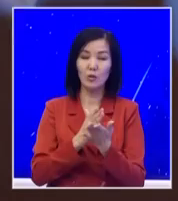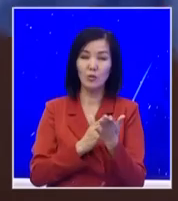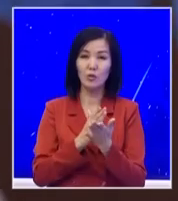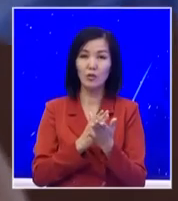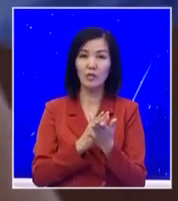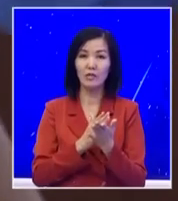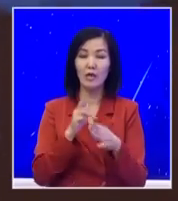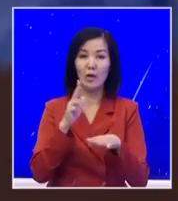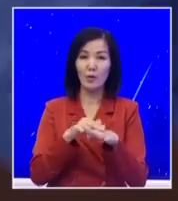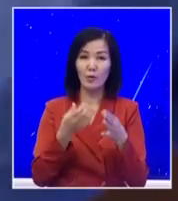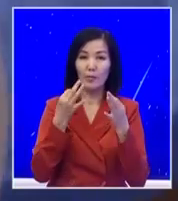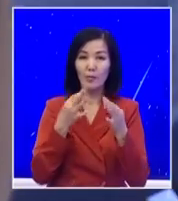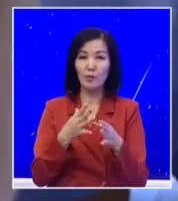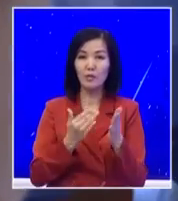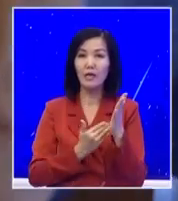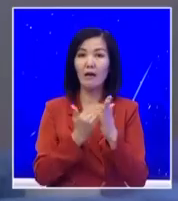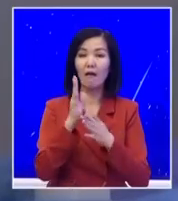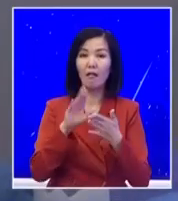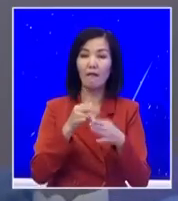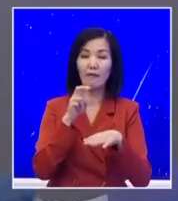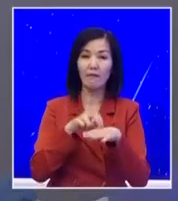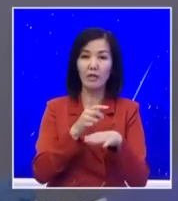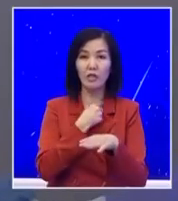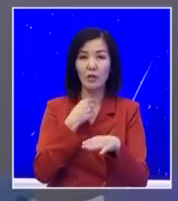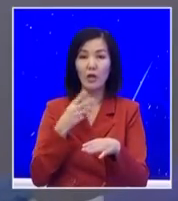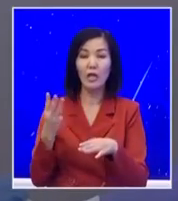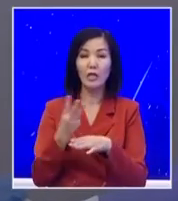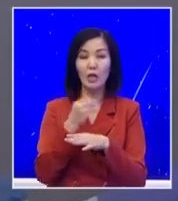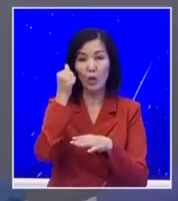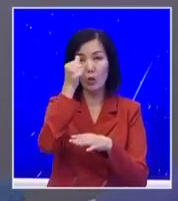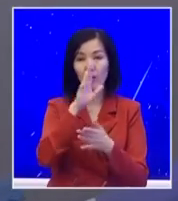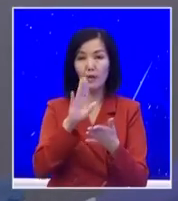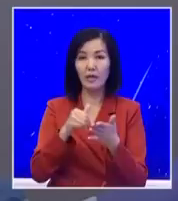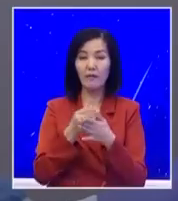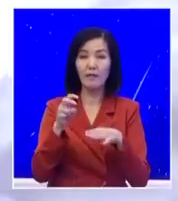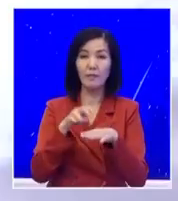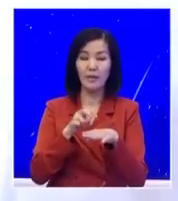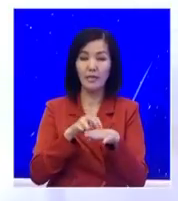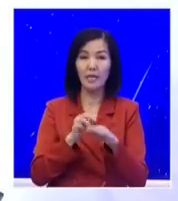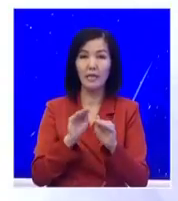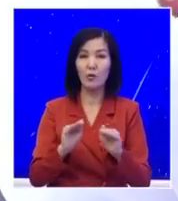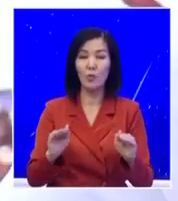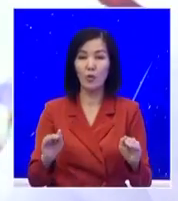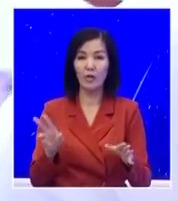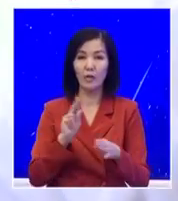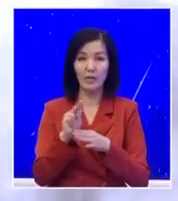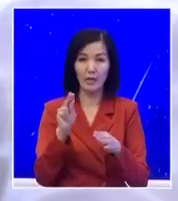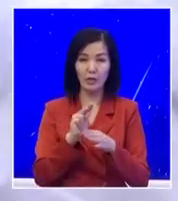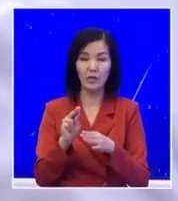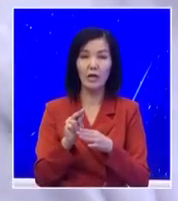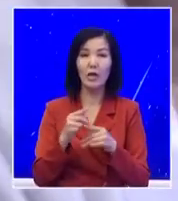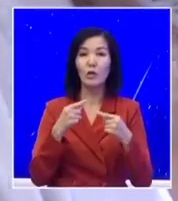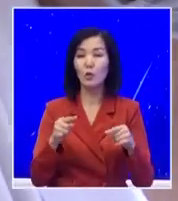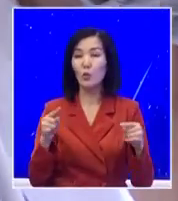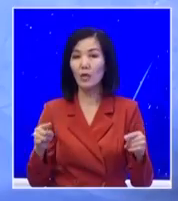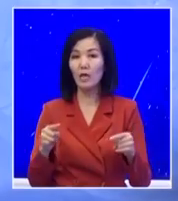от участкового до главного врача поликлиники Талдыкургана. Вот уже 3 года она главный педиатр города. Майра координирует работу других детских